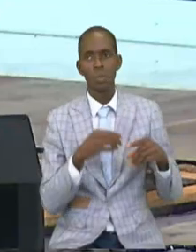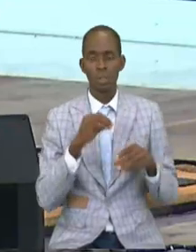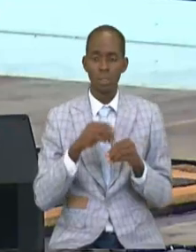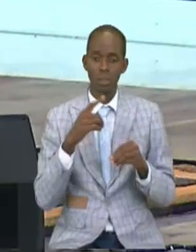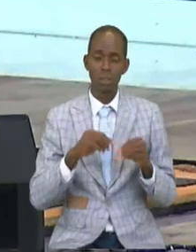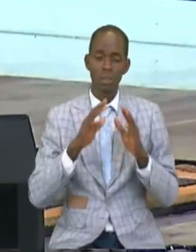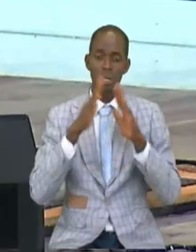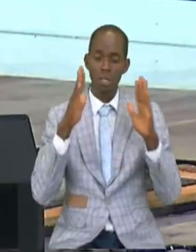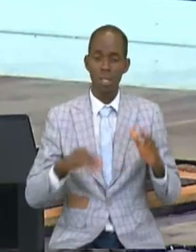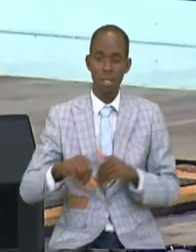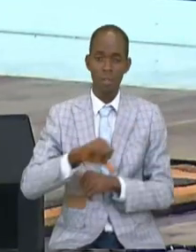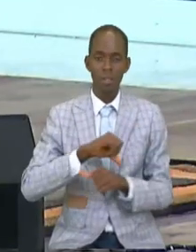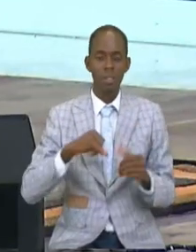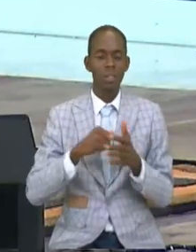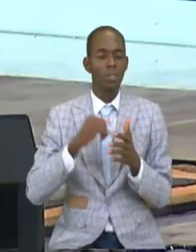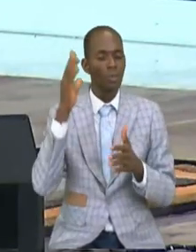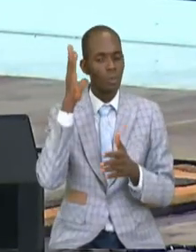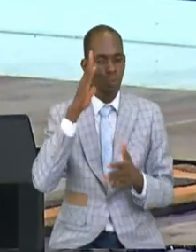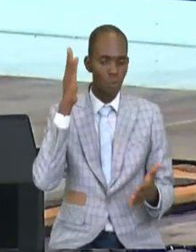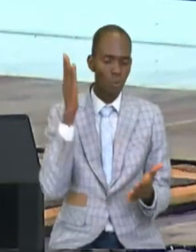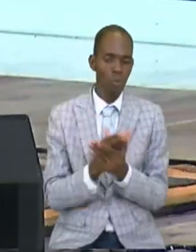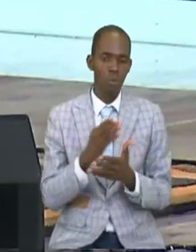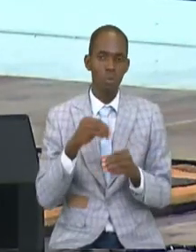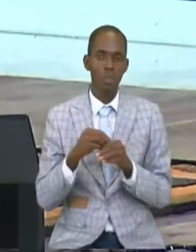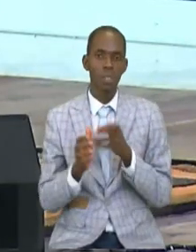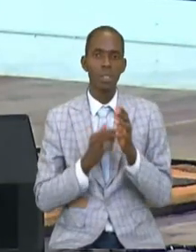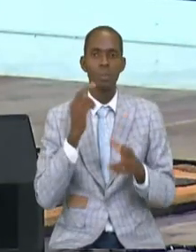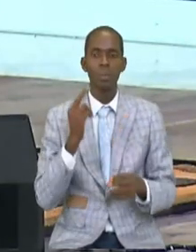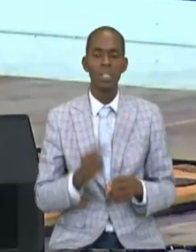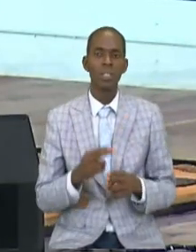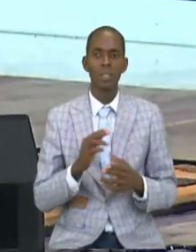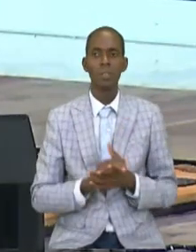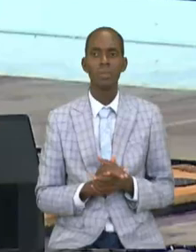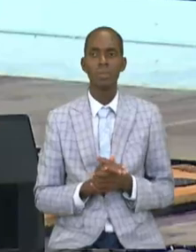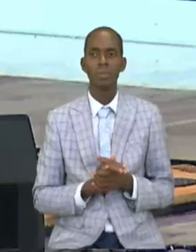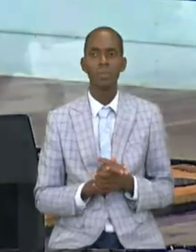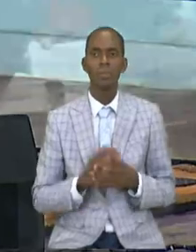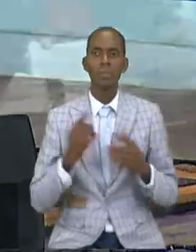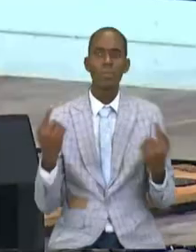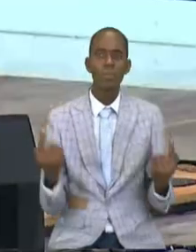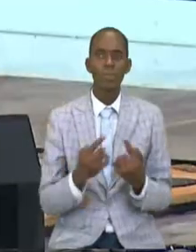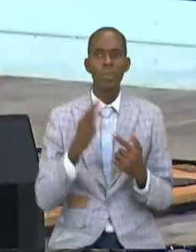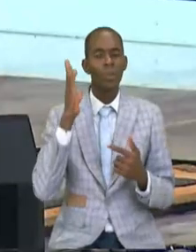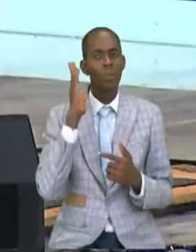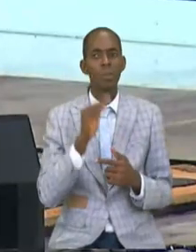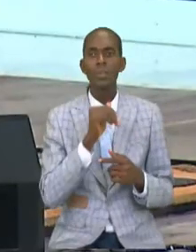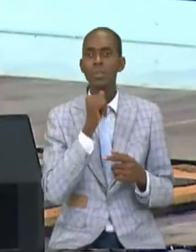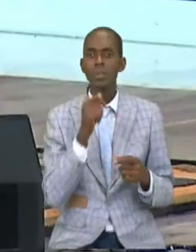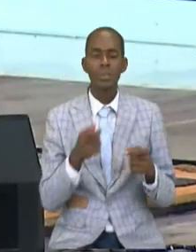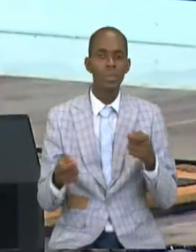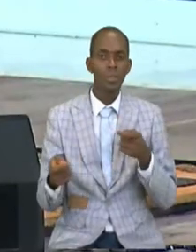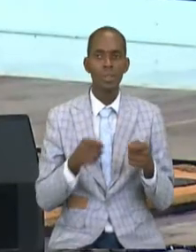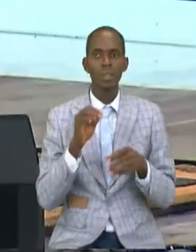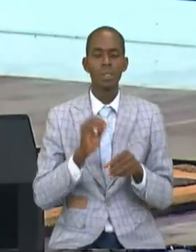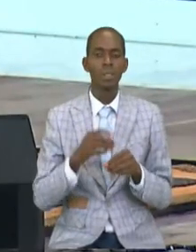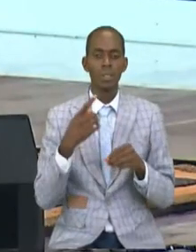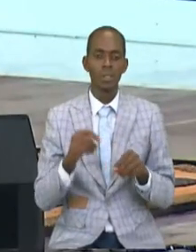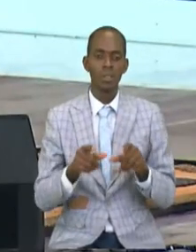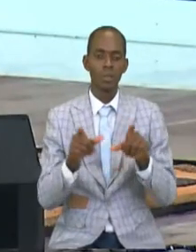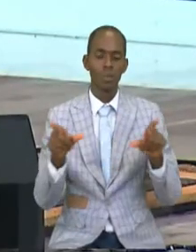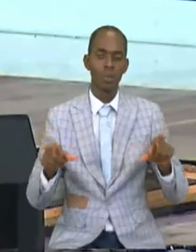Des arguments à la cellule de maison, cela va prendre fin au nom de Jésus-Christ. Le péché ne va